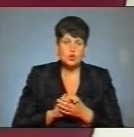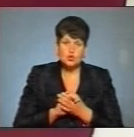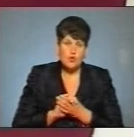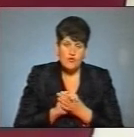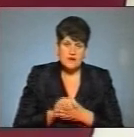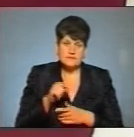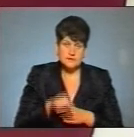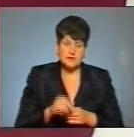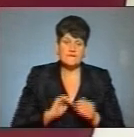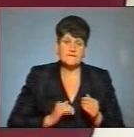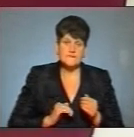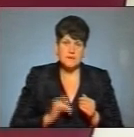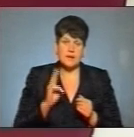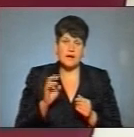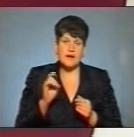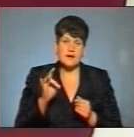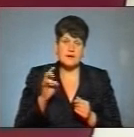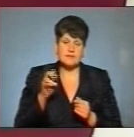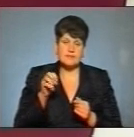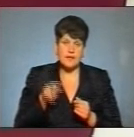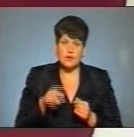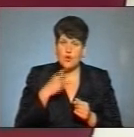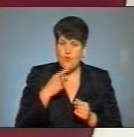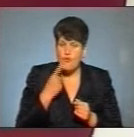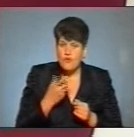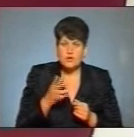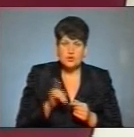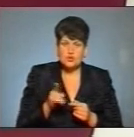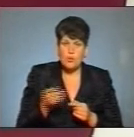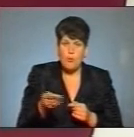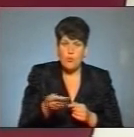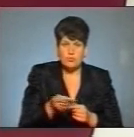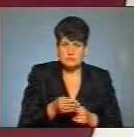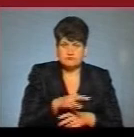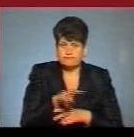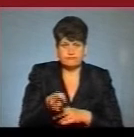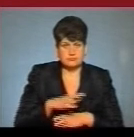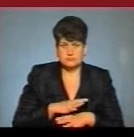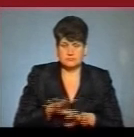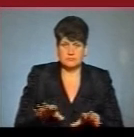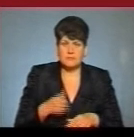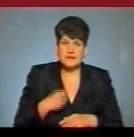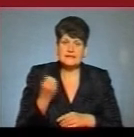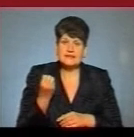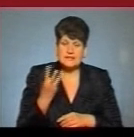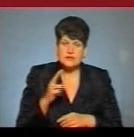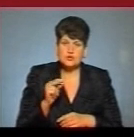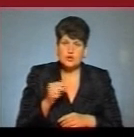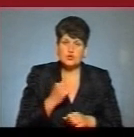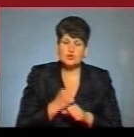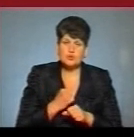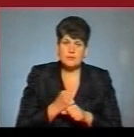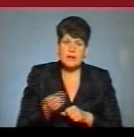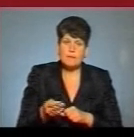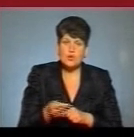представником агрофірми «Карнел», Юрій Лавренюк каже, гербіцидами посіви не обробляли. Ми 13 числа зробили на сам